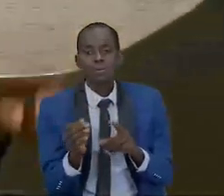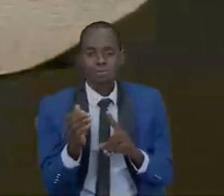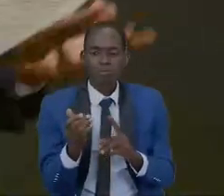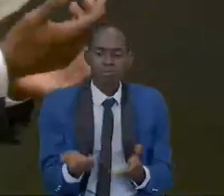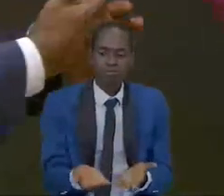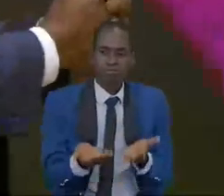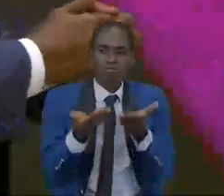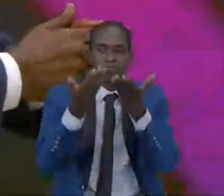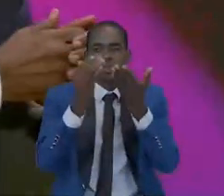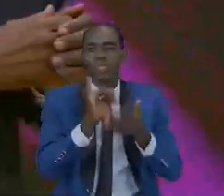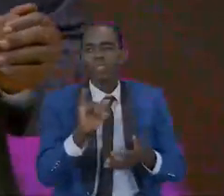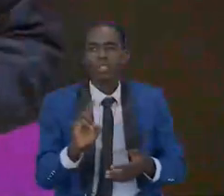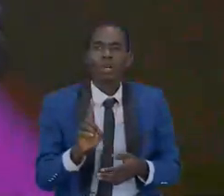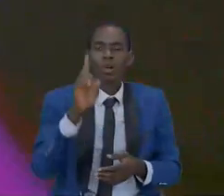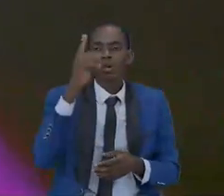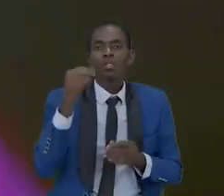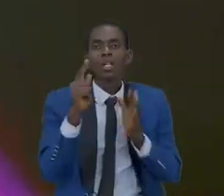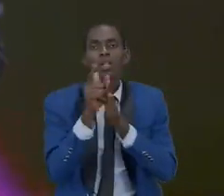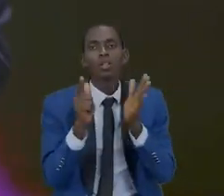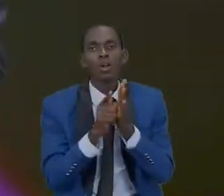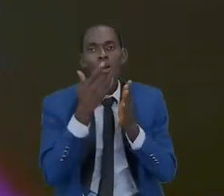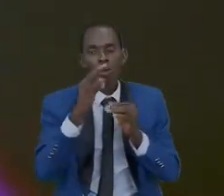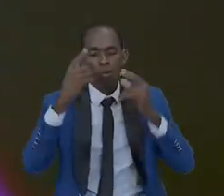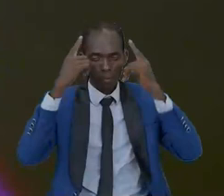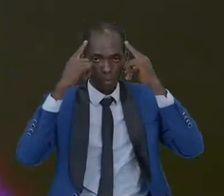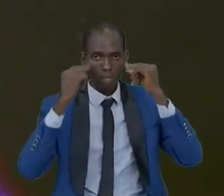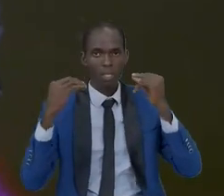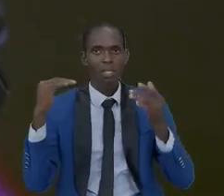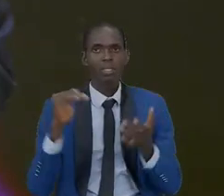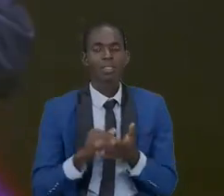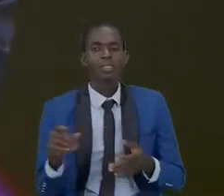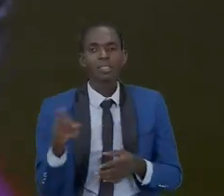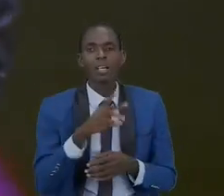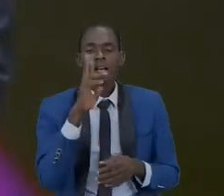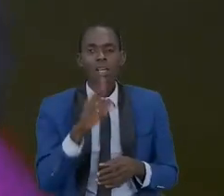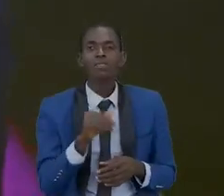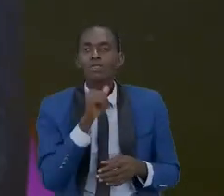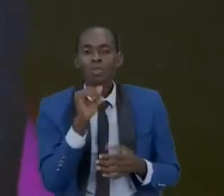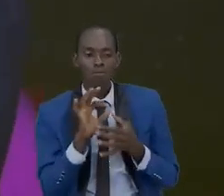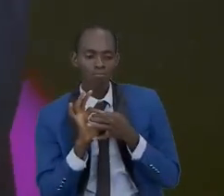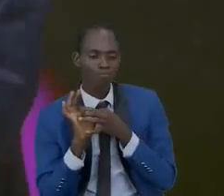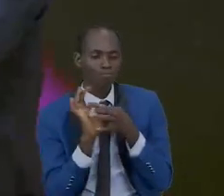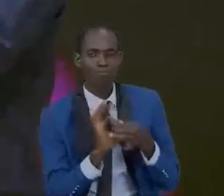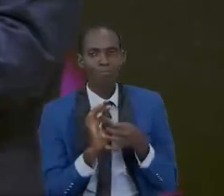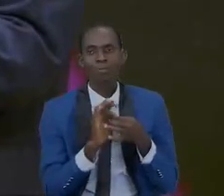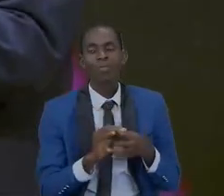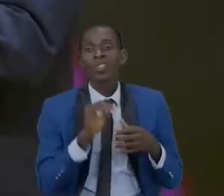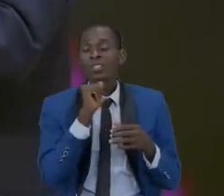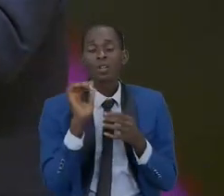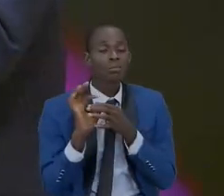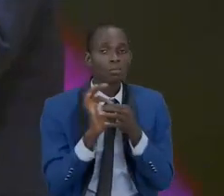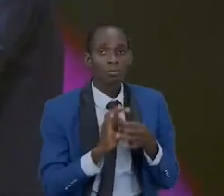s'accrocher ou de susciter la loi de Moïse de rebâtir la loi de Moïse ils ne sont pas cohérents ils sont des